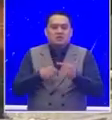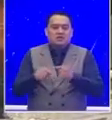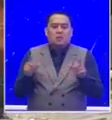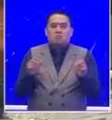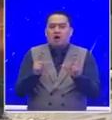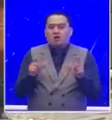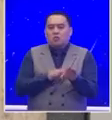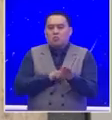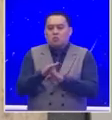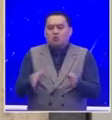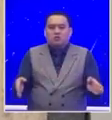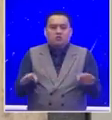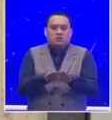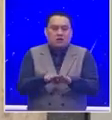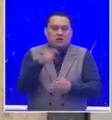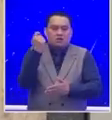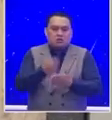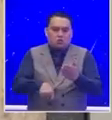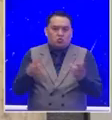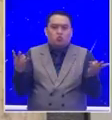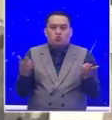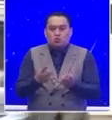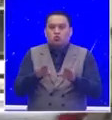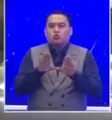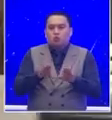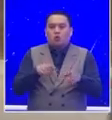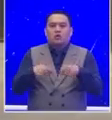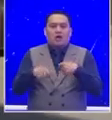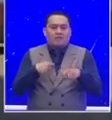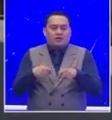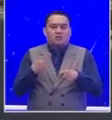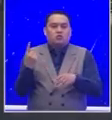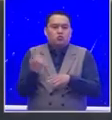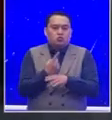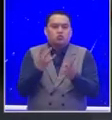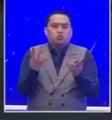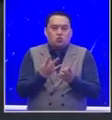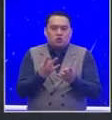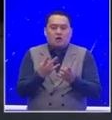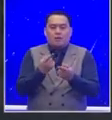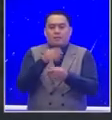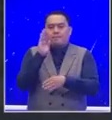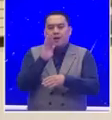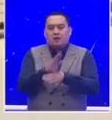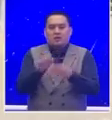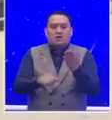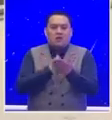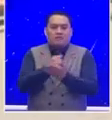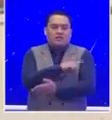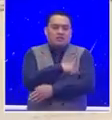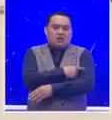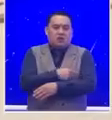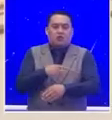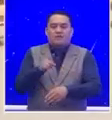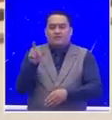бизнеса должны быть закрыты на замок. Исключение введено лишь на товары первой необходимости. Так гласит постановление главного санитарного